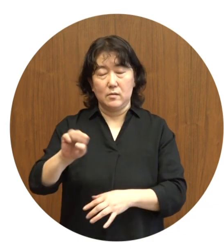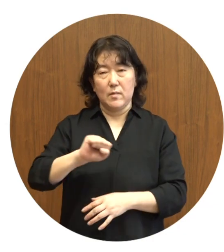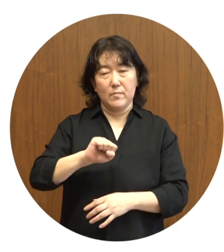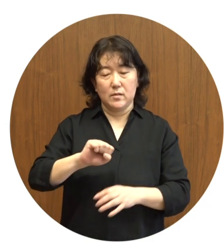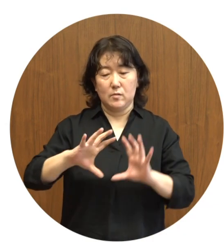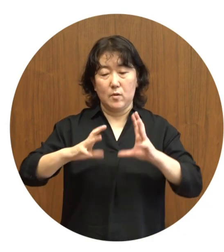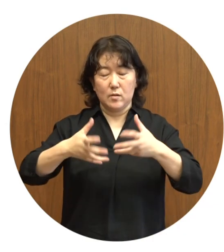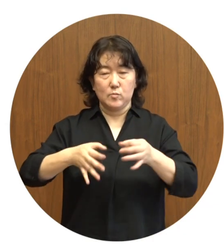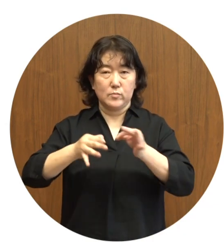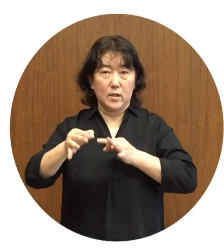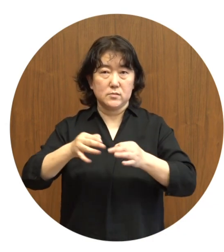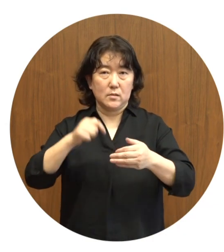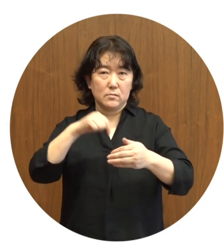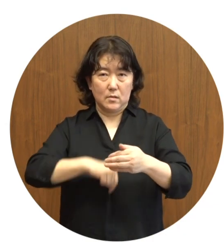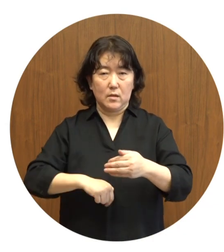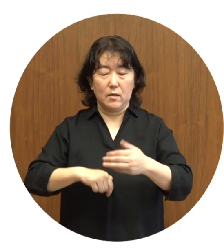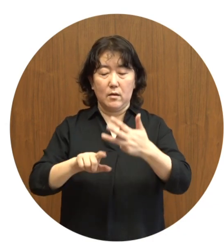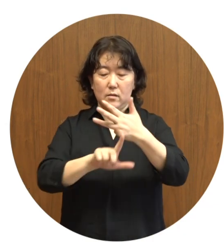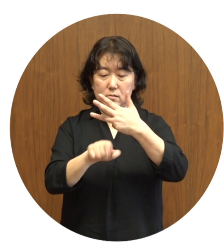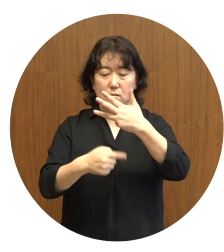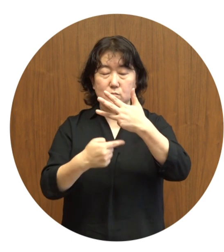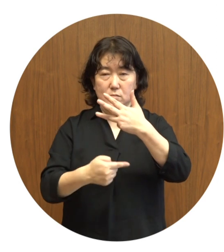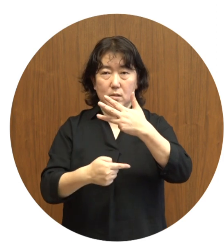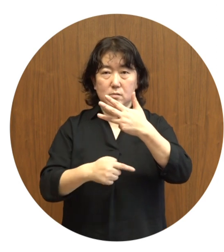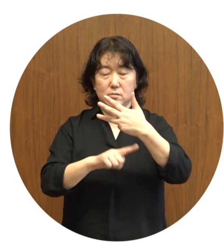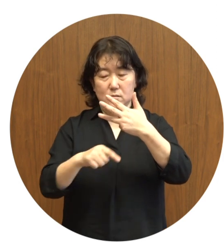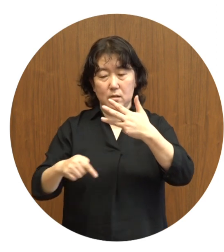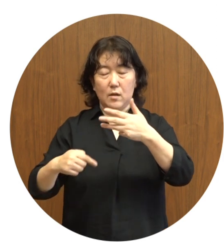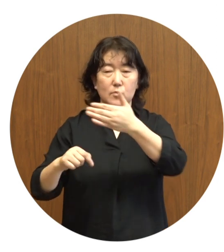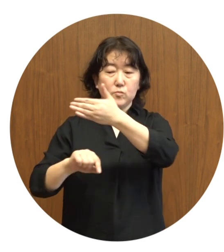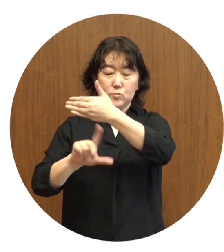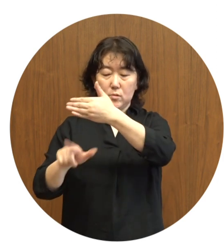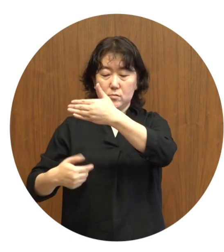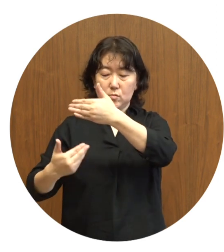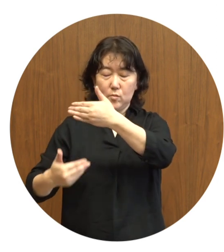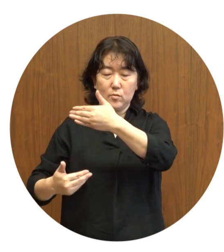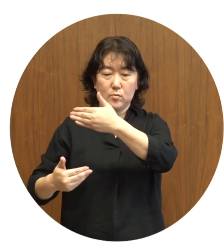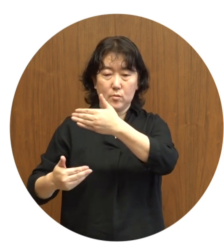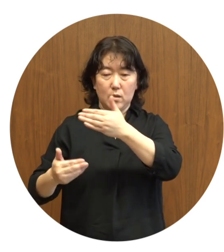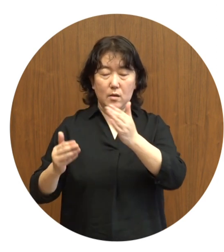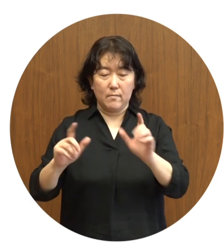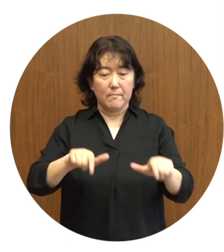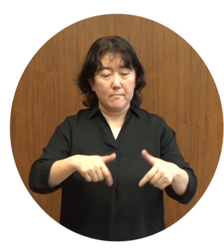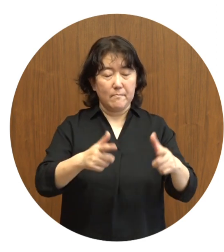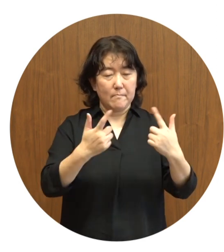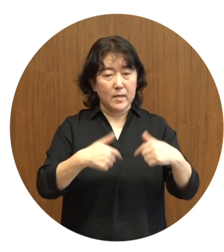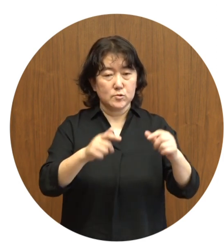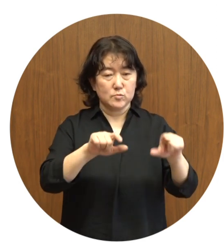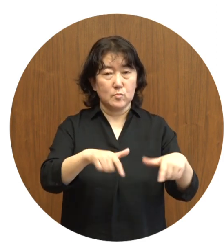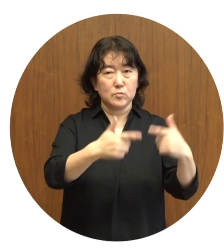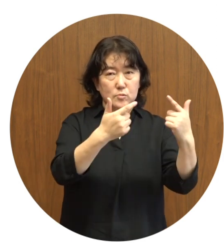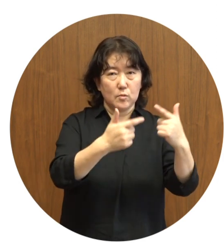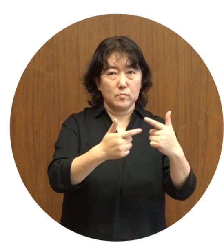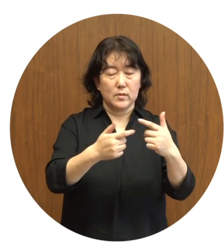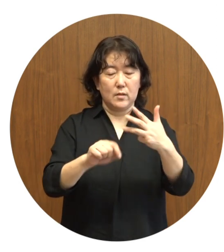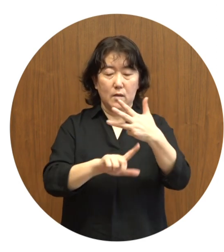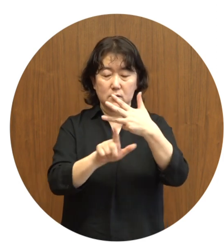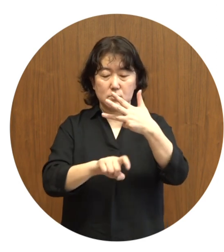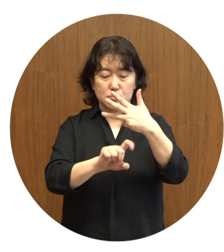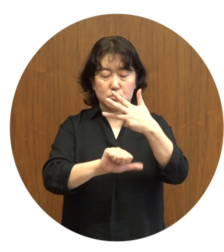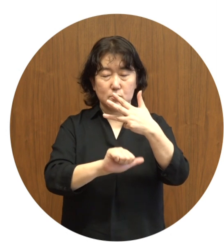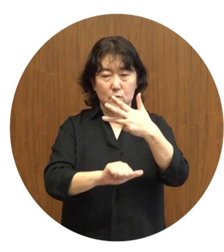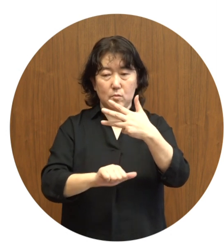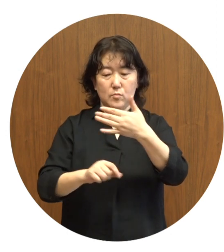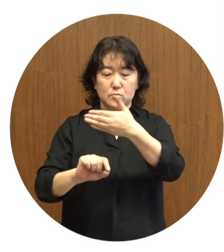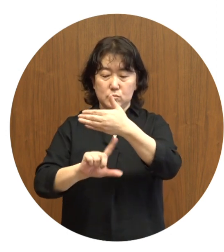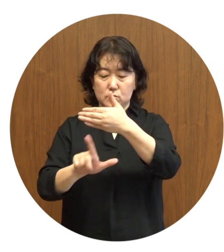ールドプラザ内に8月1日から9月9日の毎週木曜日と8月15日、9月5